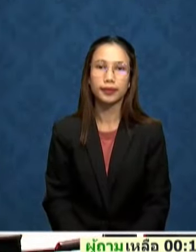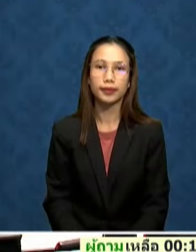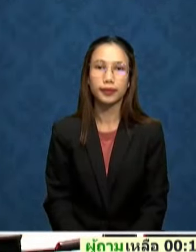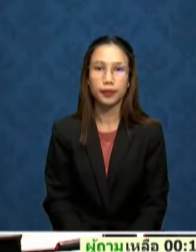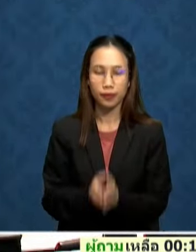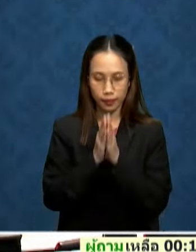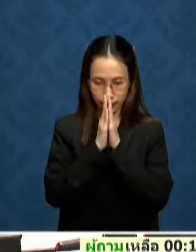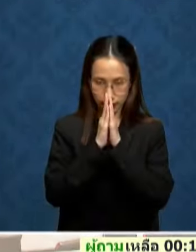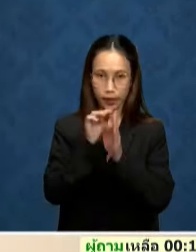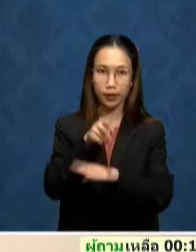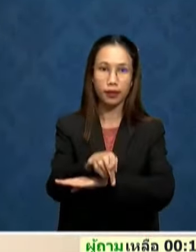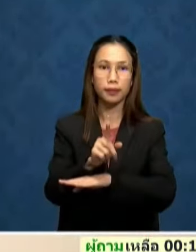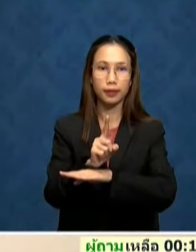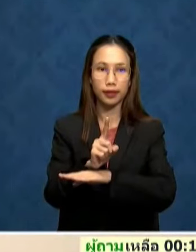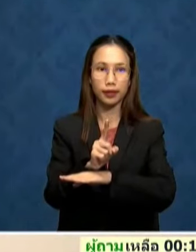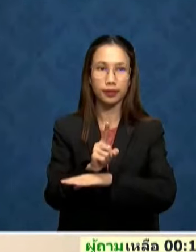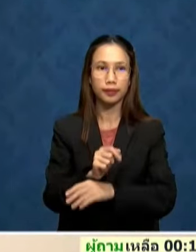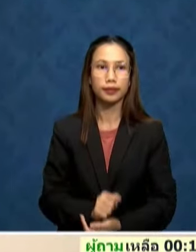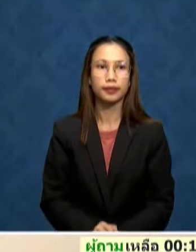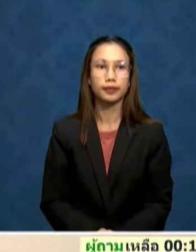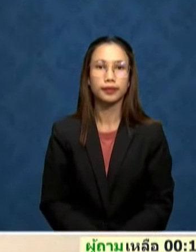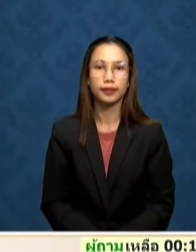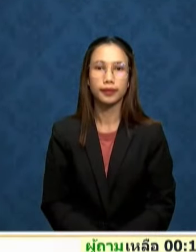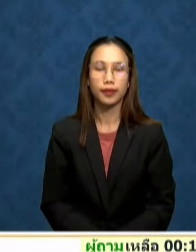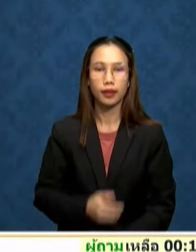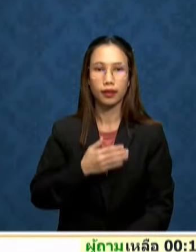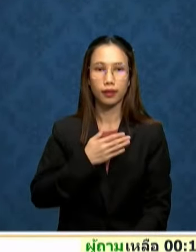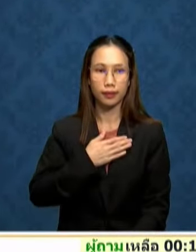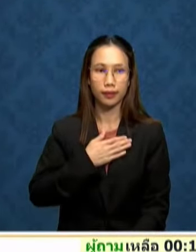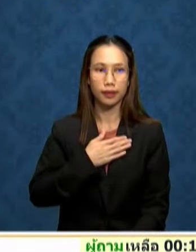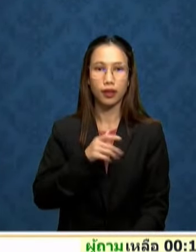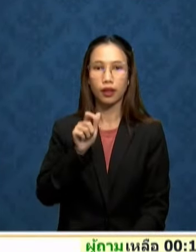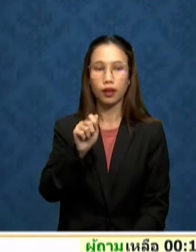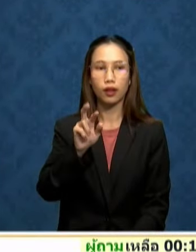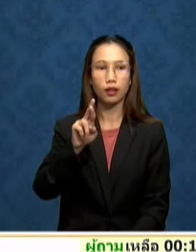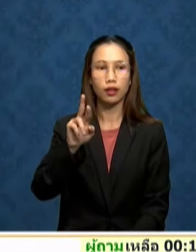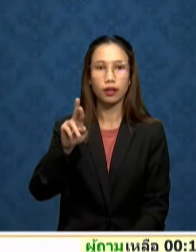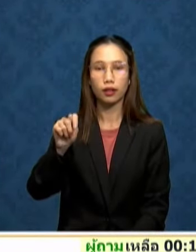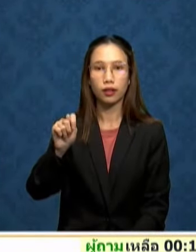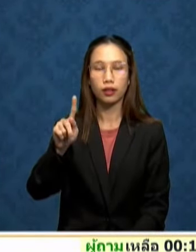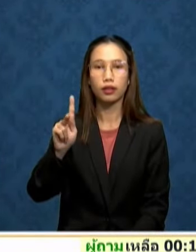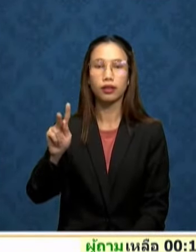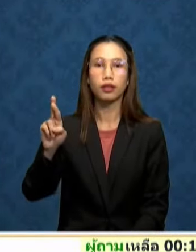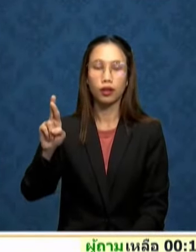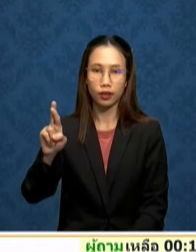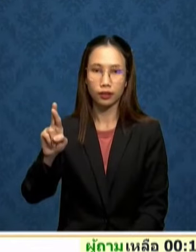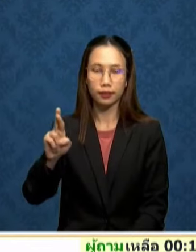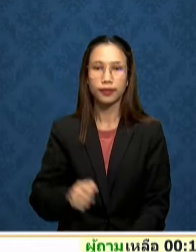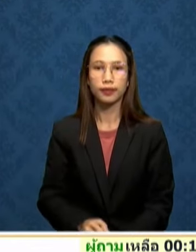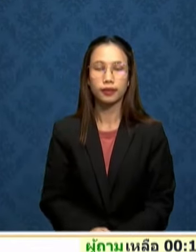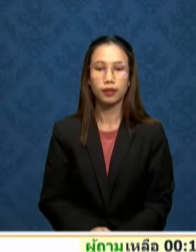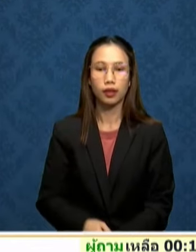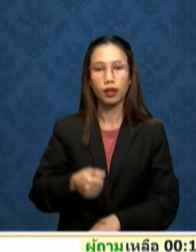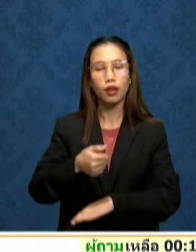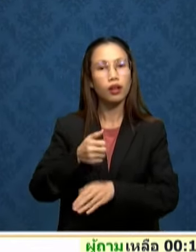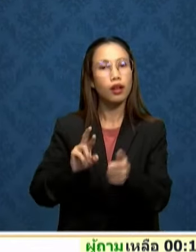กับเรียนท่านประธานสภาผู้แทนราษฎรที่เคารพกับผมนายอรรถกรศิริรัตยากรสสจังหวัดฉะเชิงเทราพรรคพลังประชารัฐรัฐม